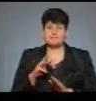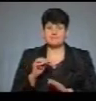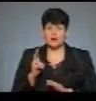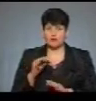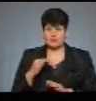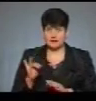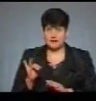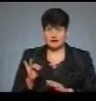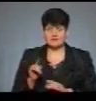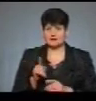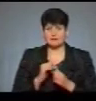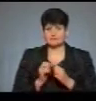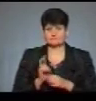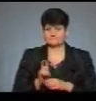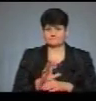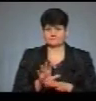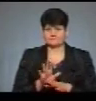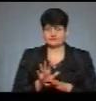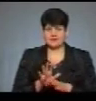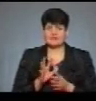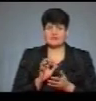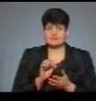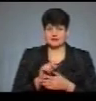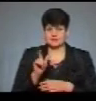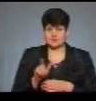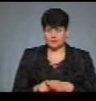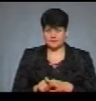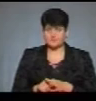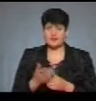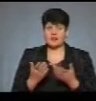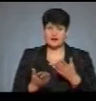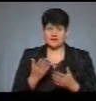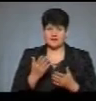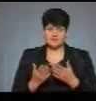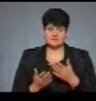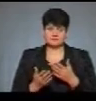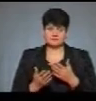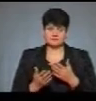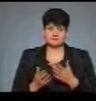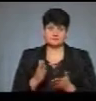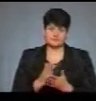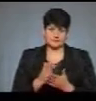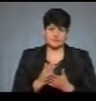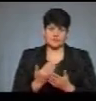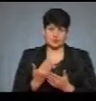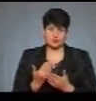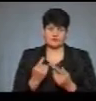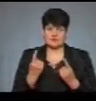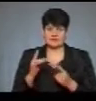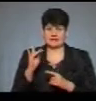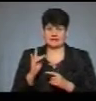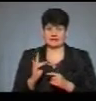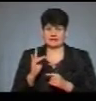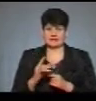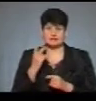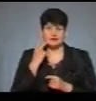резиденції, на жаль, не часто, оскільки він досить зайнята людина, але при цьому є його велике крісло, на якому